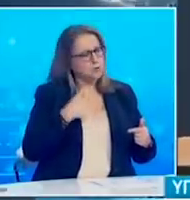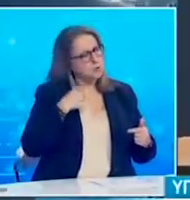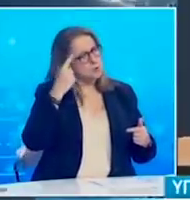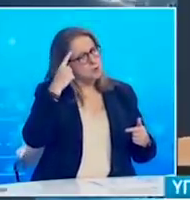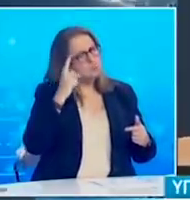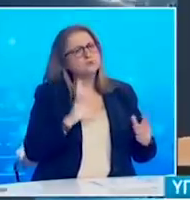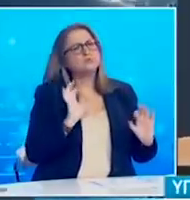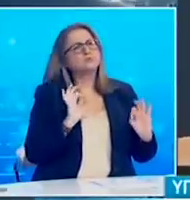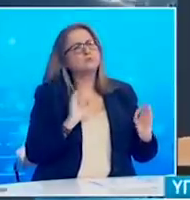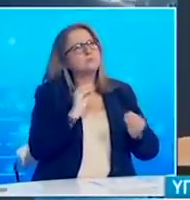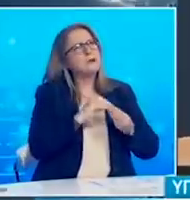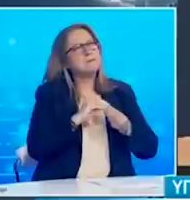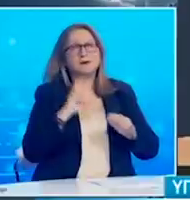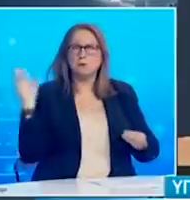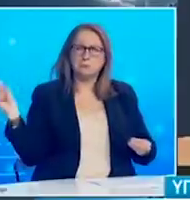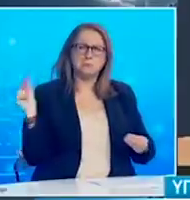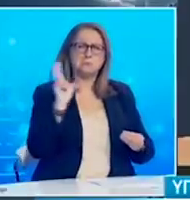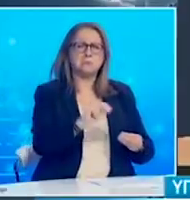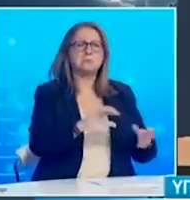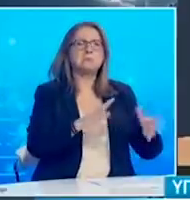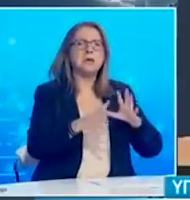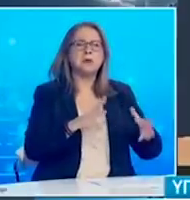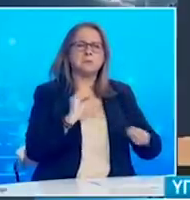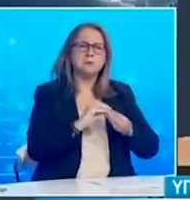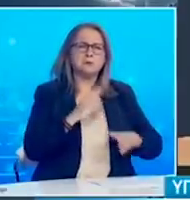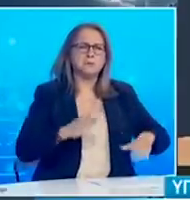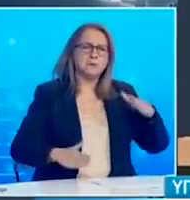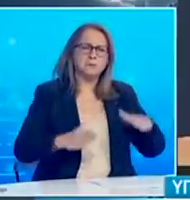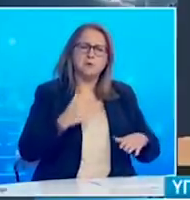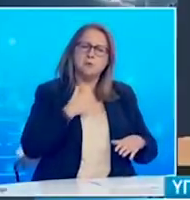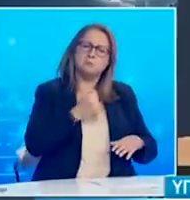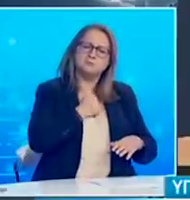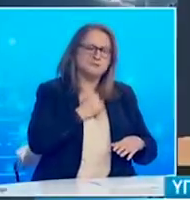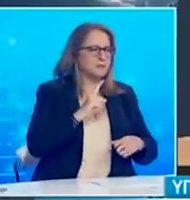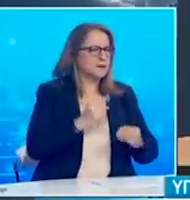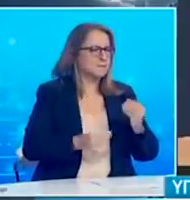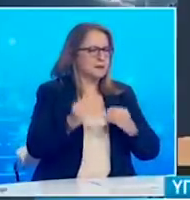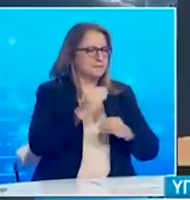ό,τι είχαμε στον Απρίλιο-Μάρτιο. Είμαστε σε σχετικά χαμηλότερο επίπεδο.